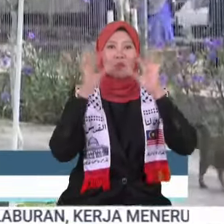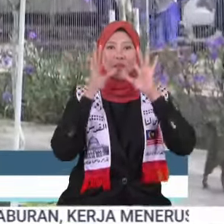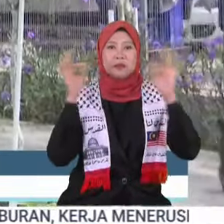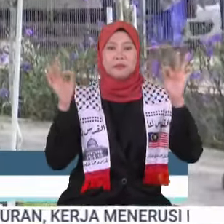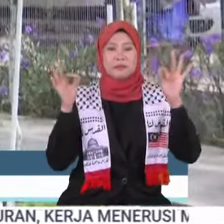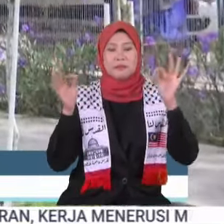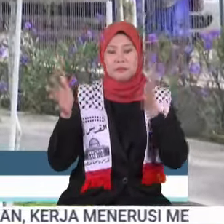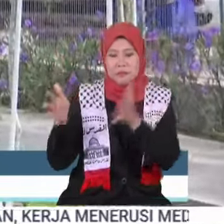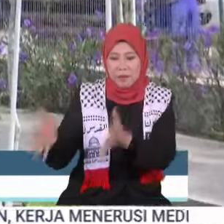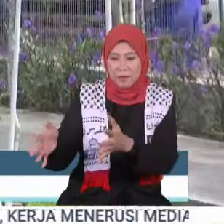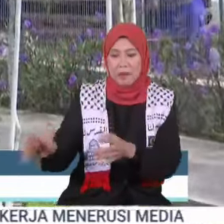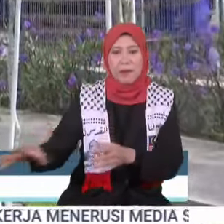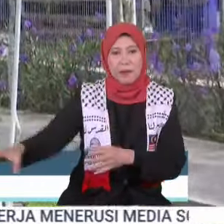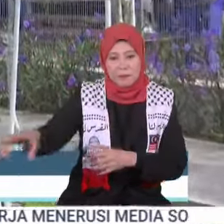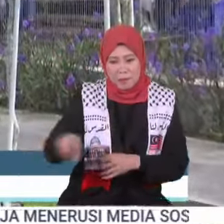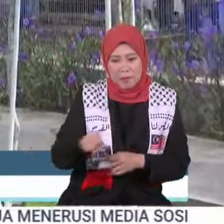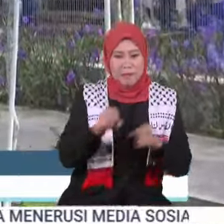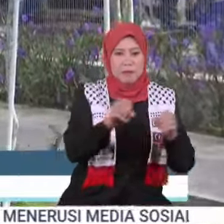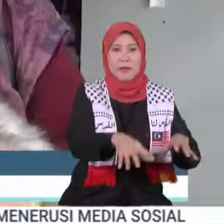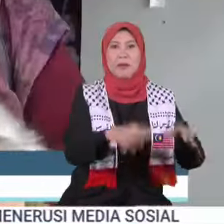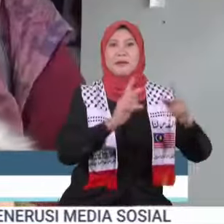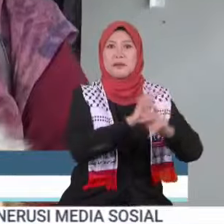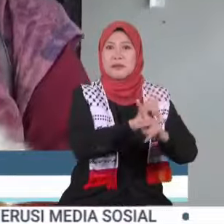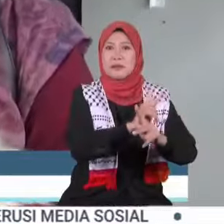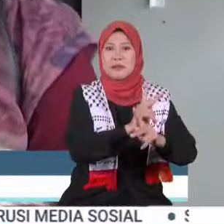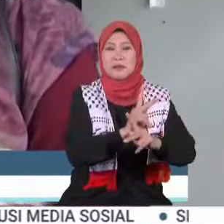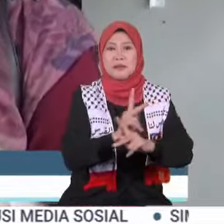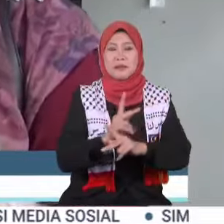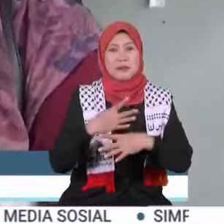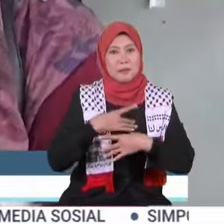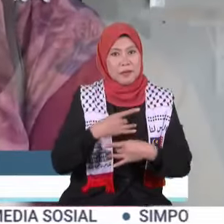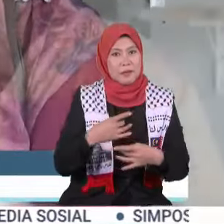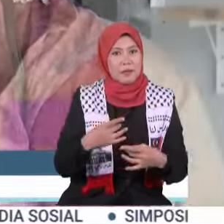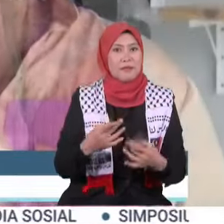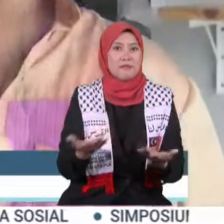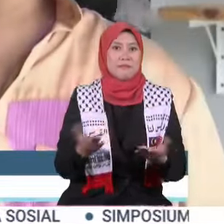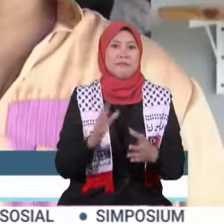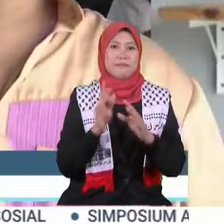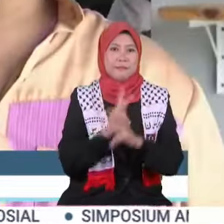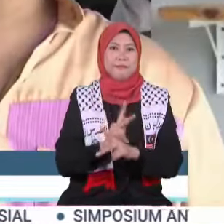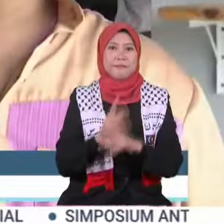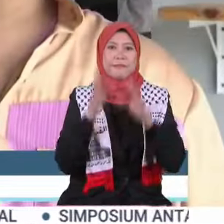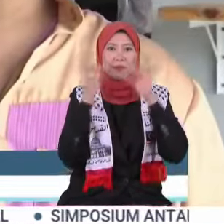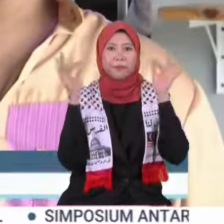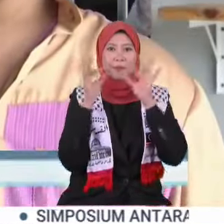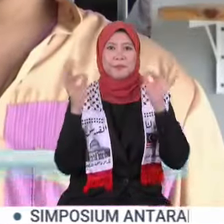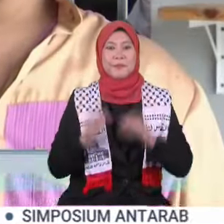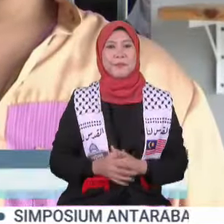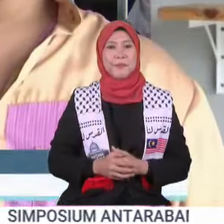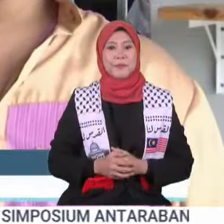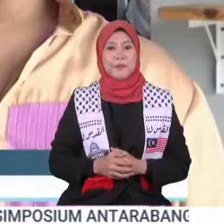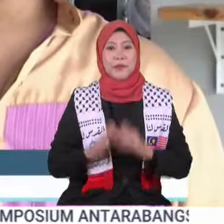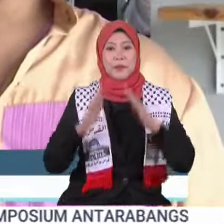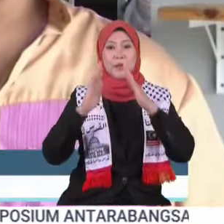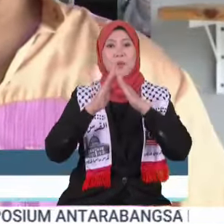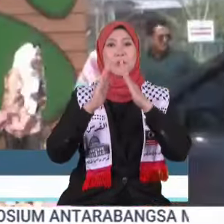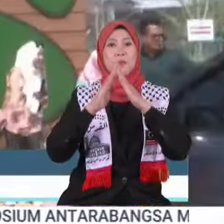tu, kita nak jaga dia. Dan orang yang minat kucing ni boleh datang tengok. Orang kata rumah kucing ni dah macam